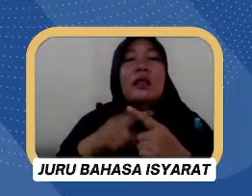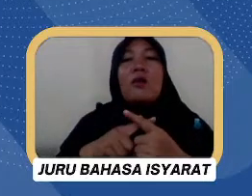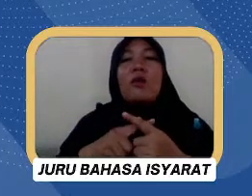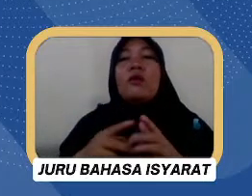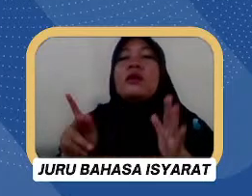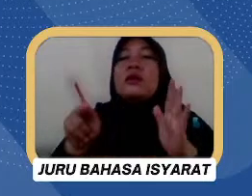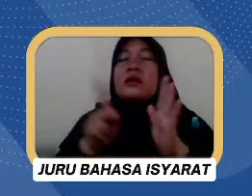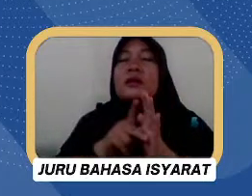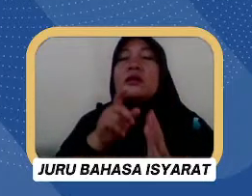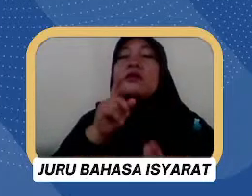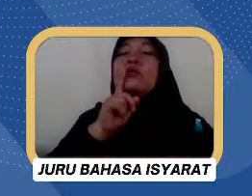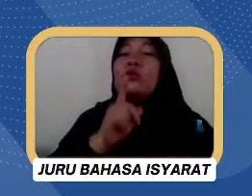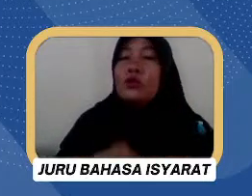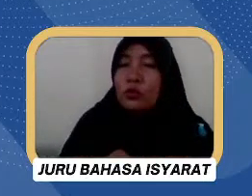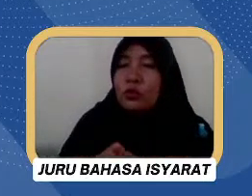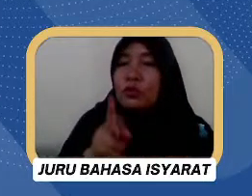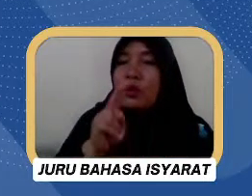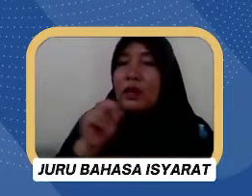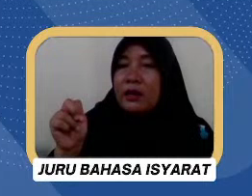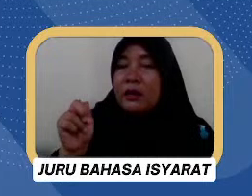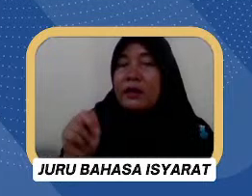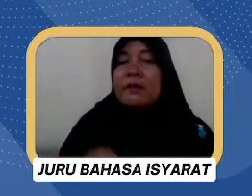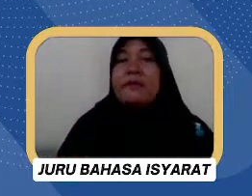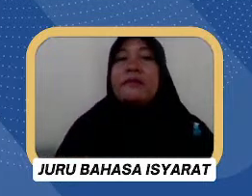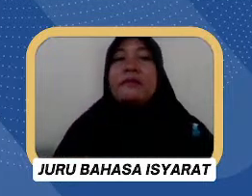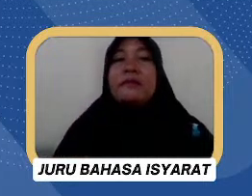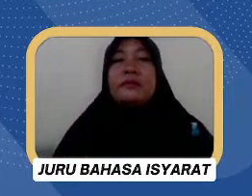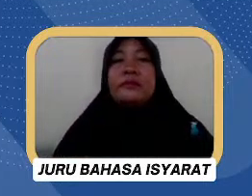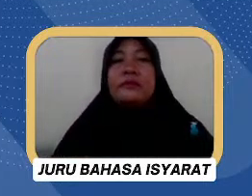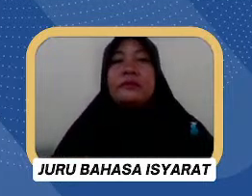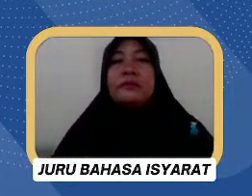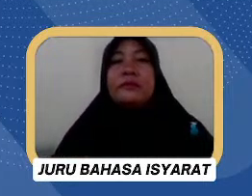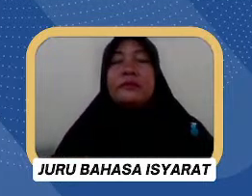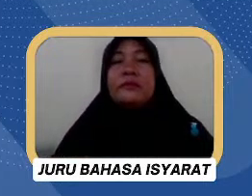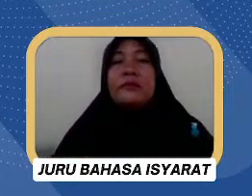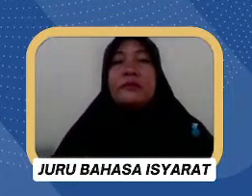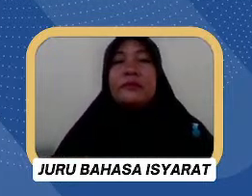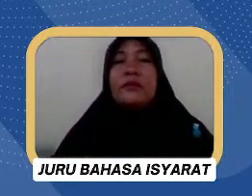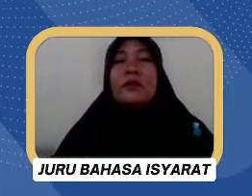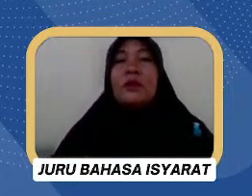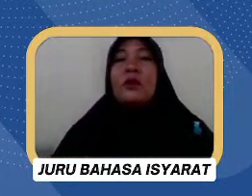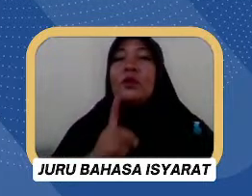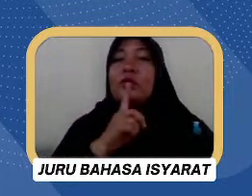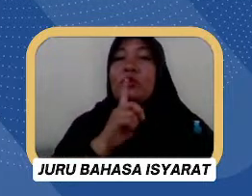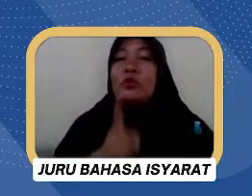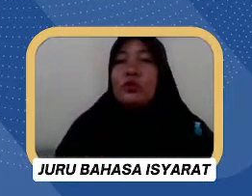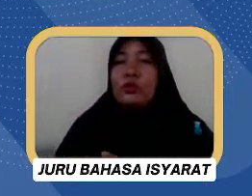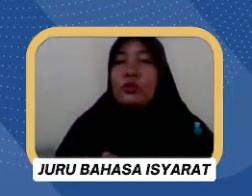Kejujuran ini adalah, bagi saya adalah emas.